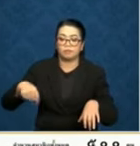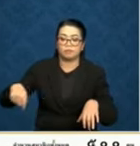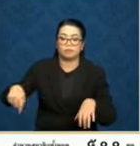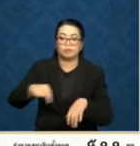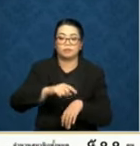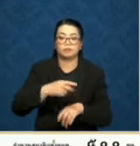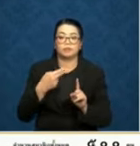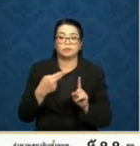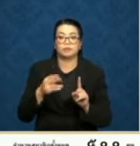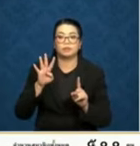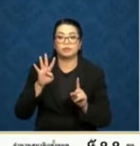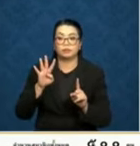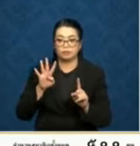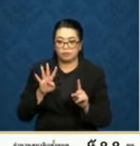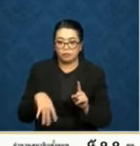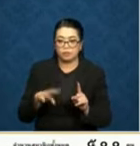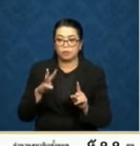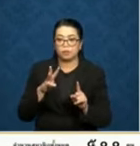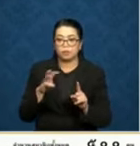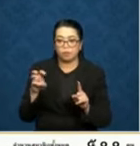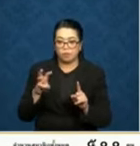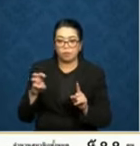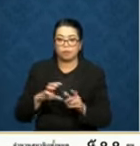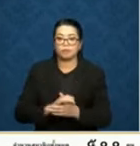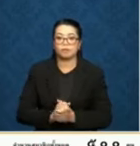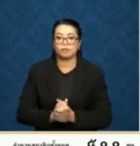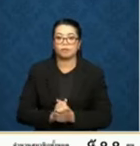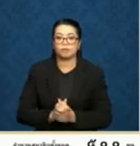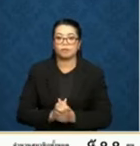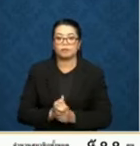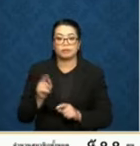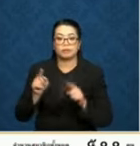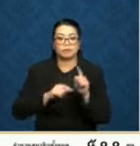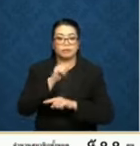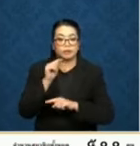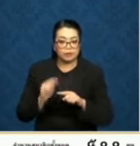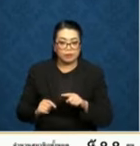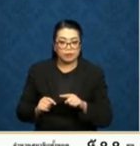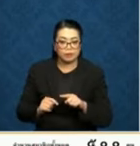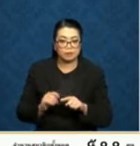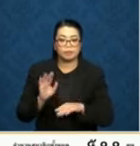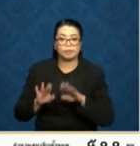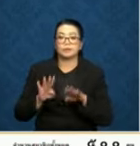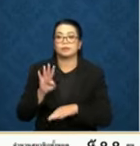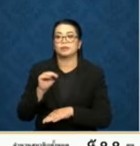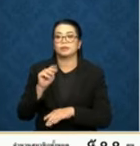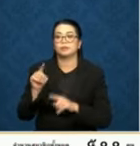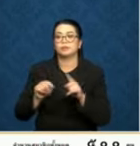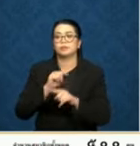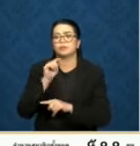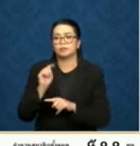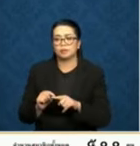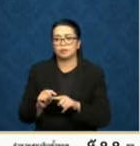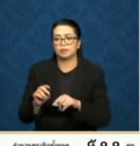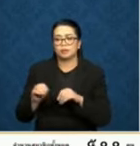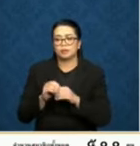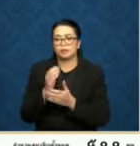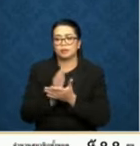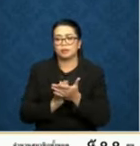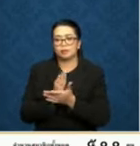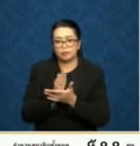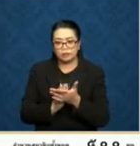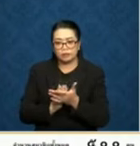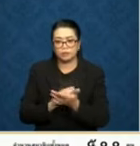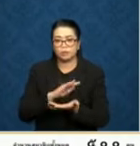14,600 กแ่งครับคิดเป็สัตวนแล้อยู่ที่ประมาณ 40 กวเปอรเซ็นต์ เกริบครึ่งหนึ่ง